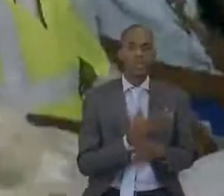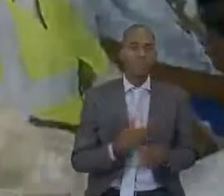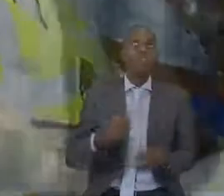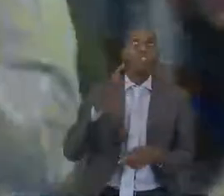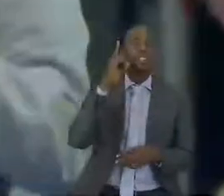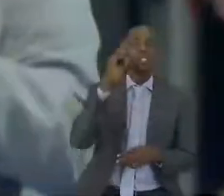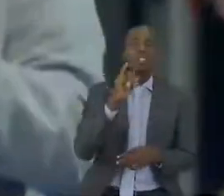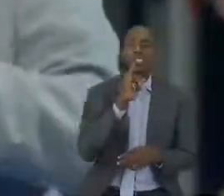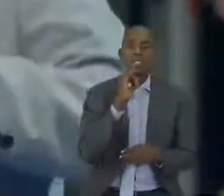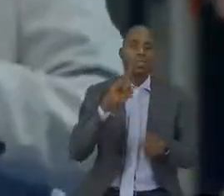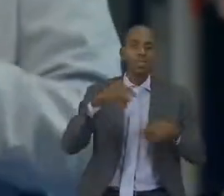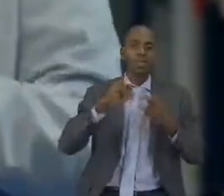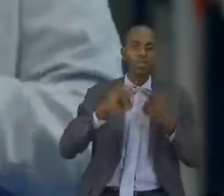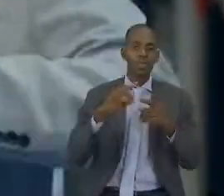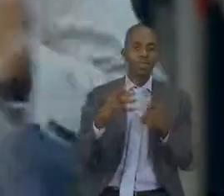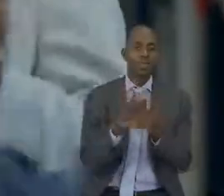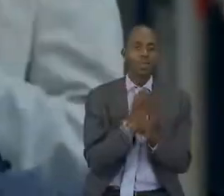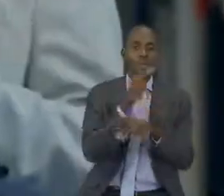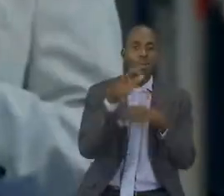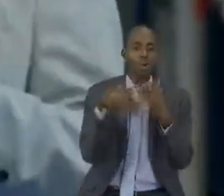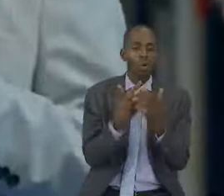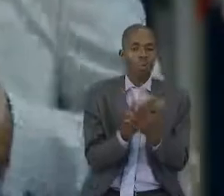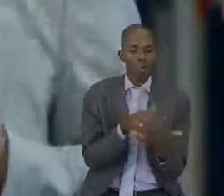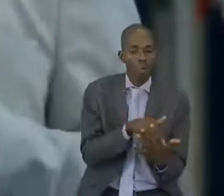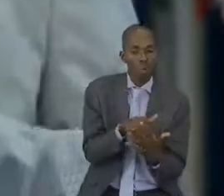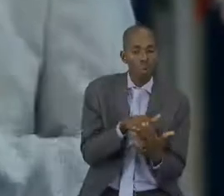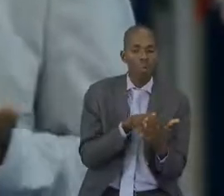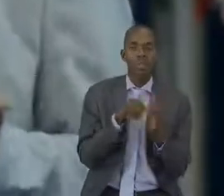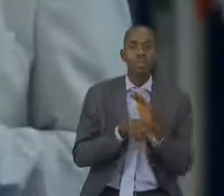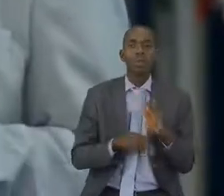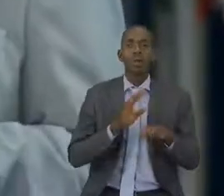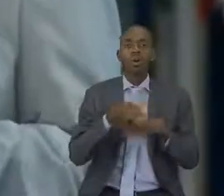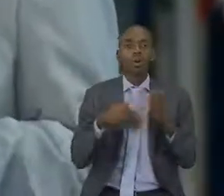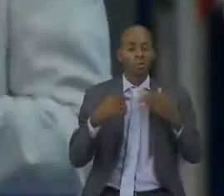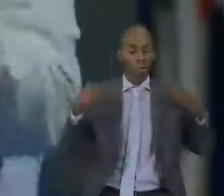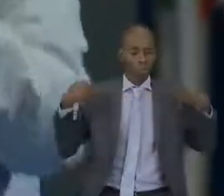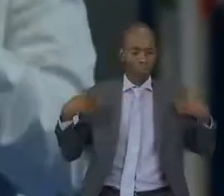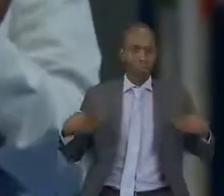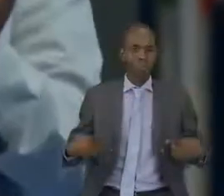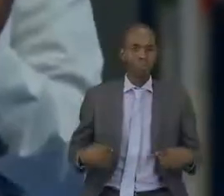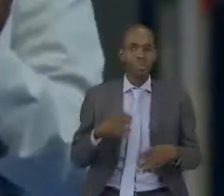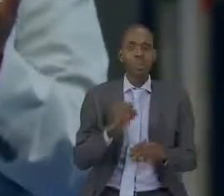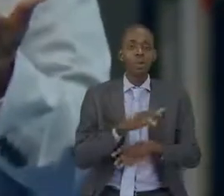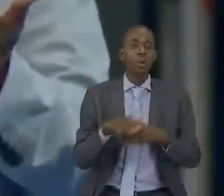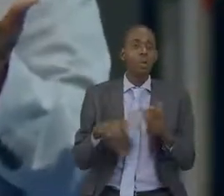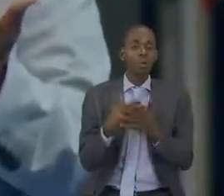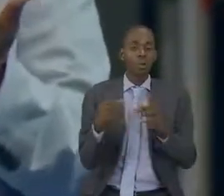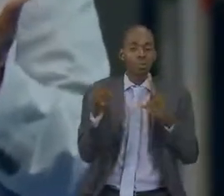Et il va ôter toutes les faiblesses et les douleurs et les